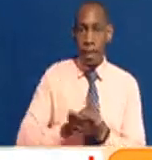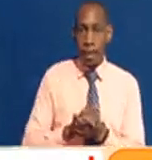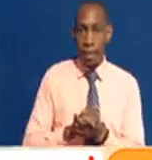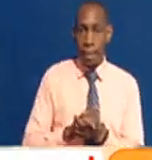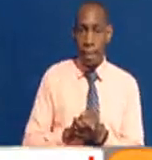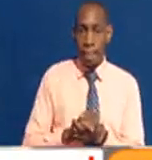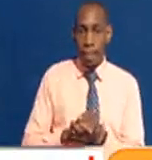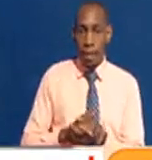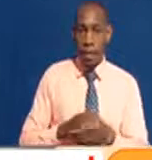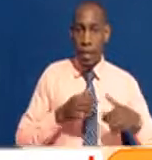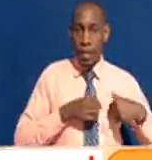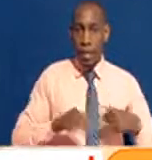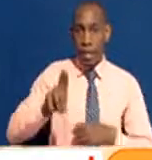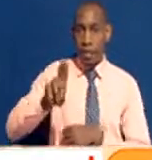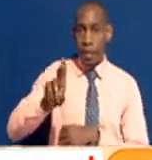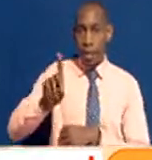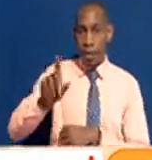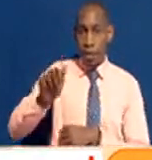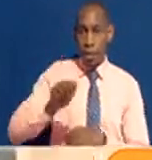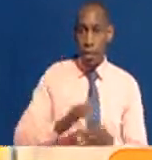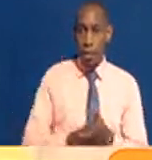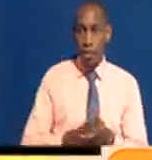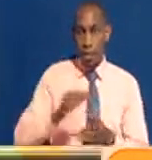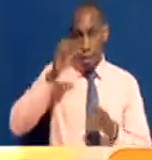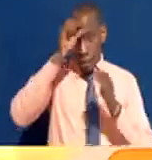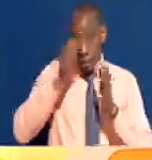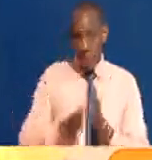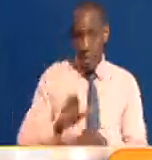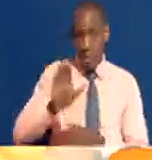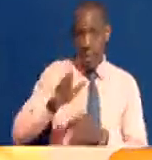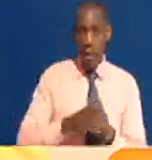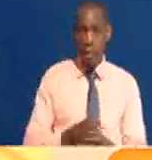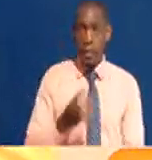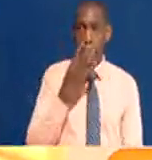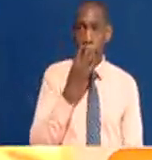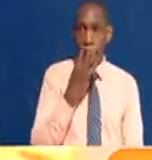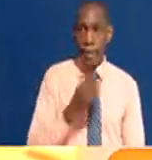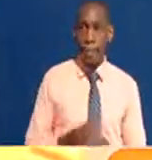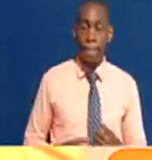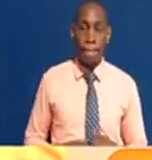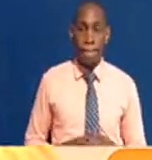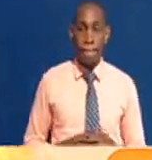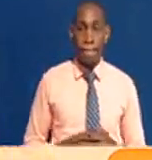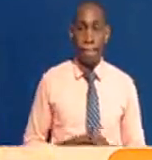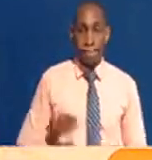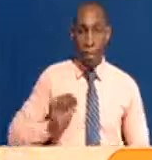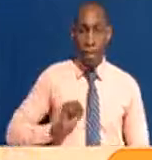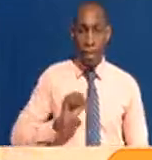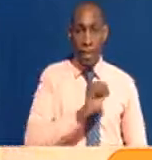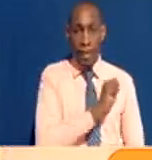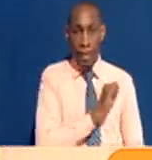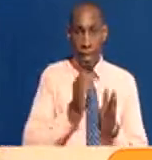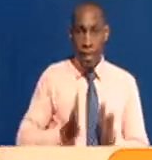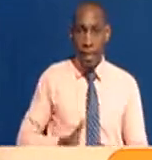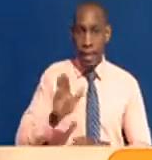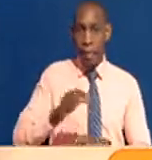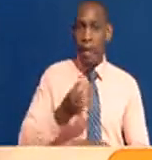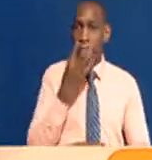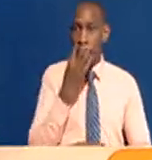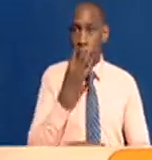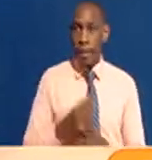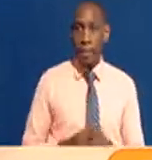UDA. Yes. Kabana wako ni ODM. Senator wako ni